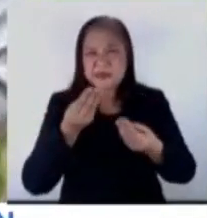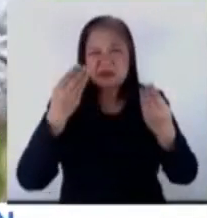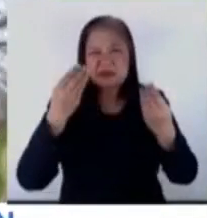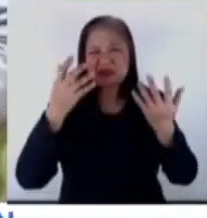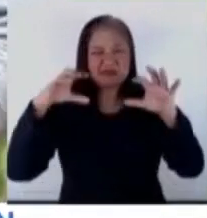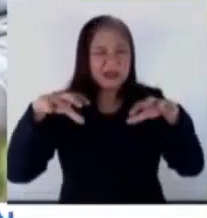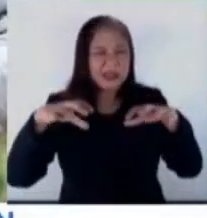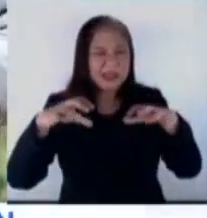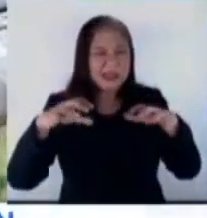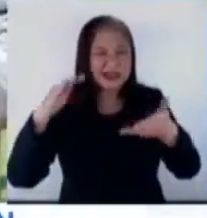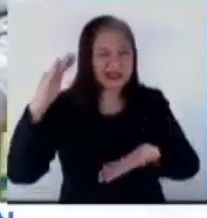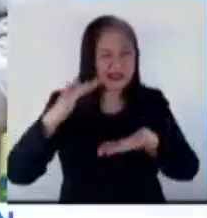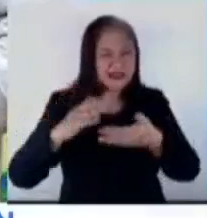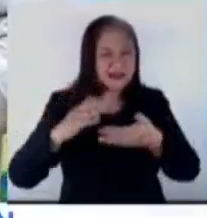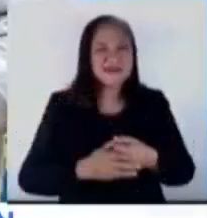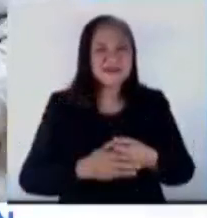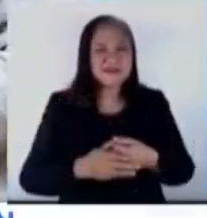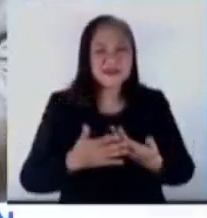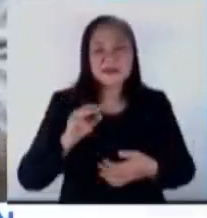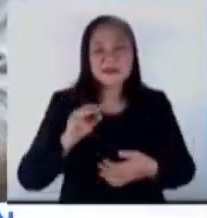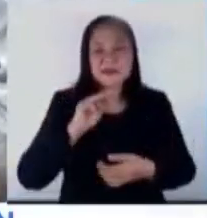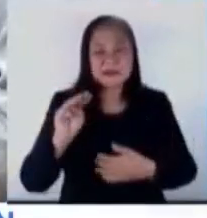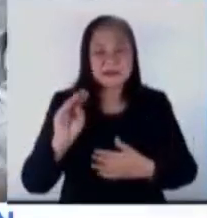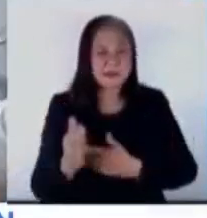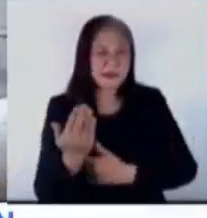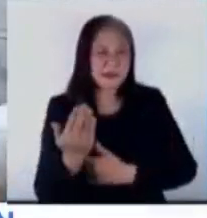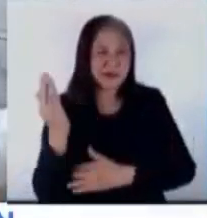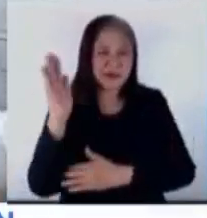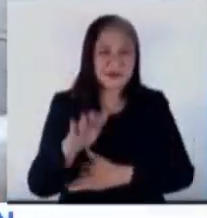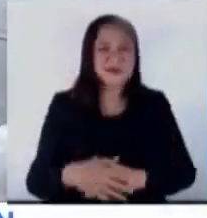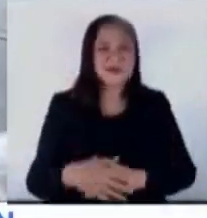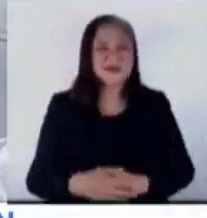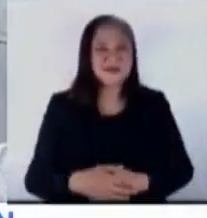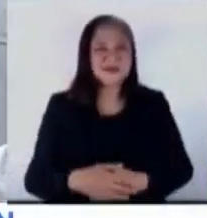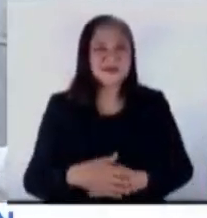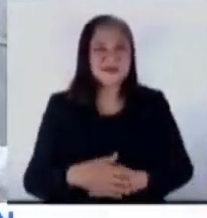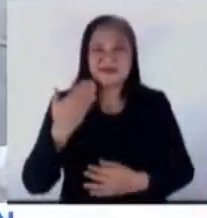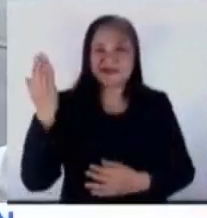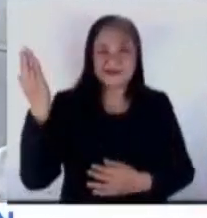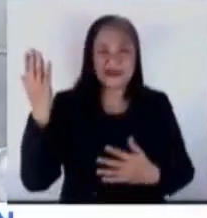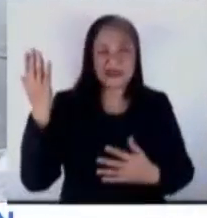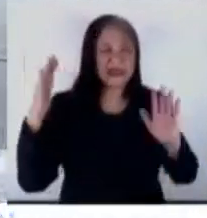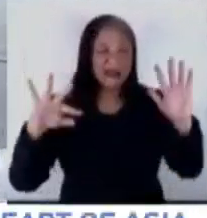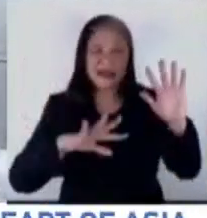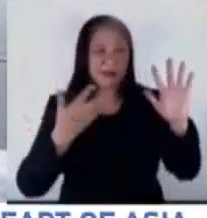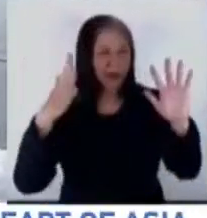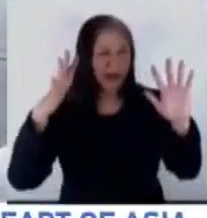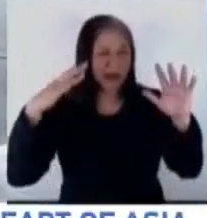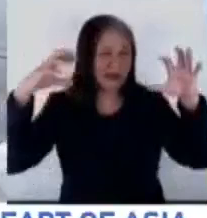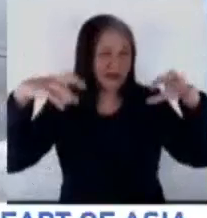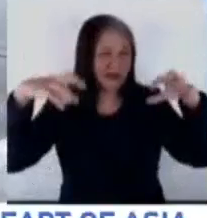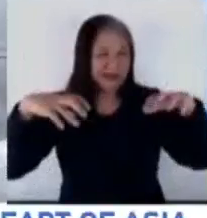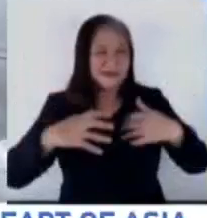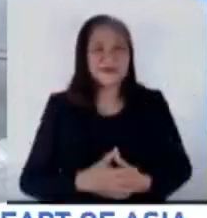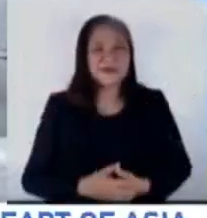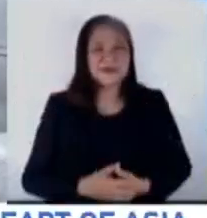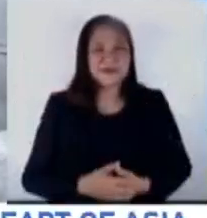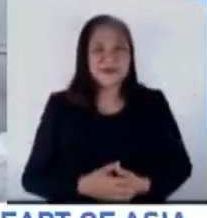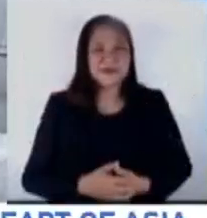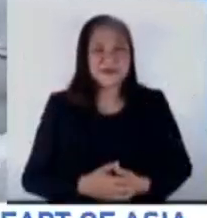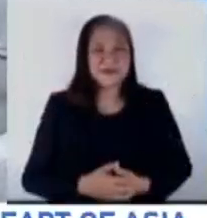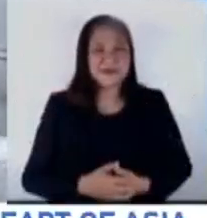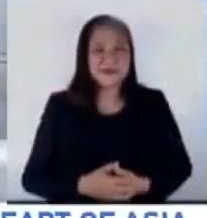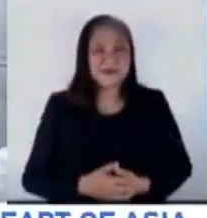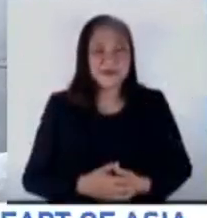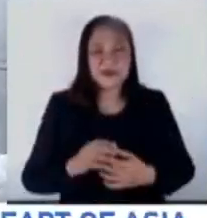sa hapon. Halos wala rin ulan sa malaking bahagi ng bansa bukas. Dito sa Sabado ng umaga, makikita nyo